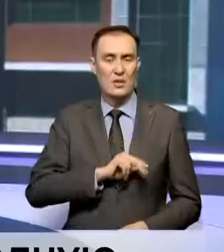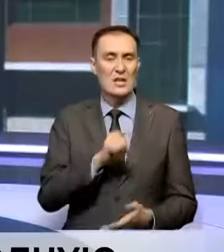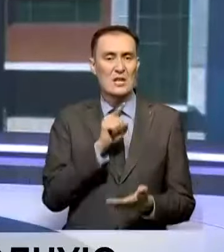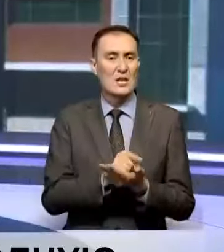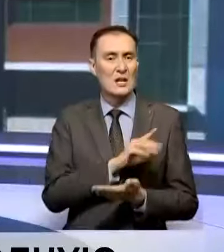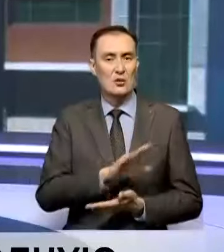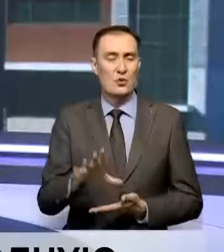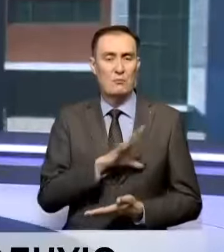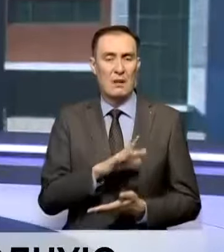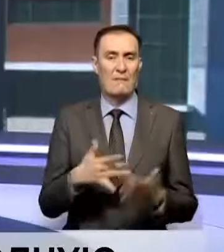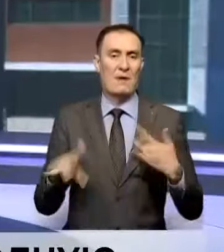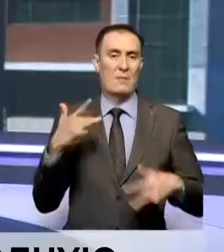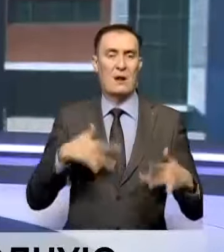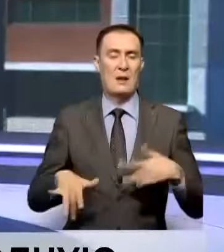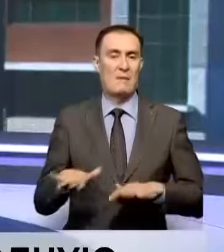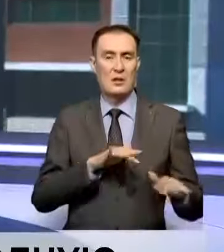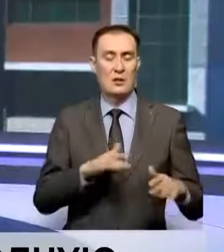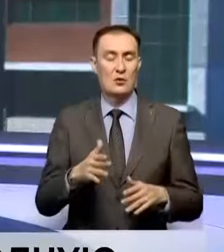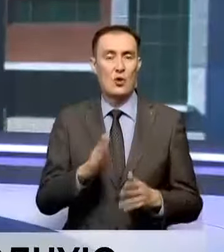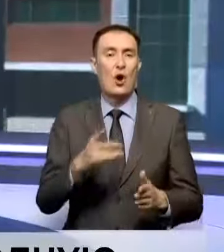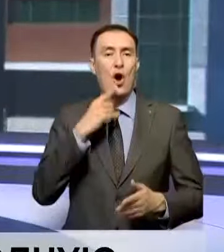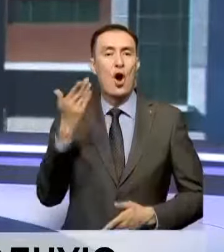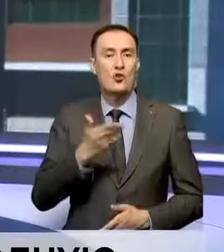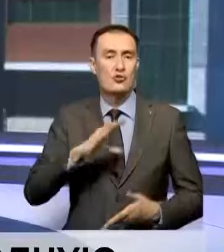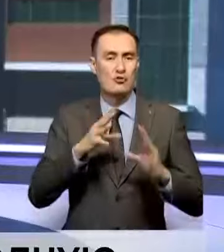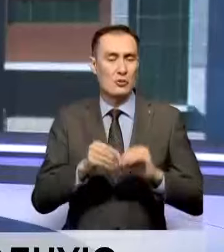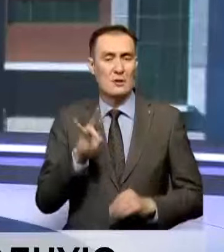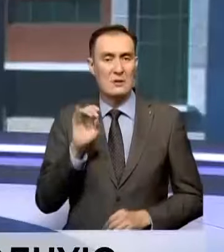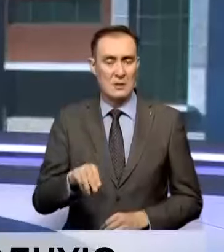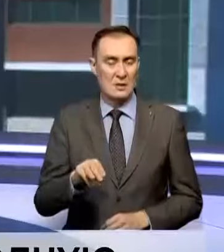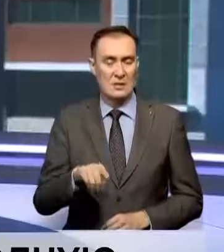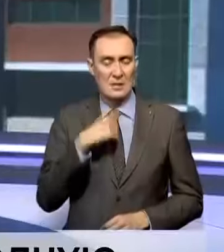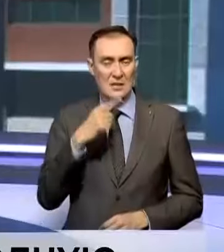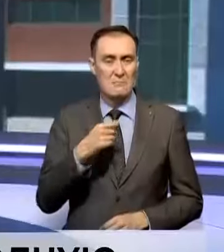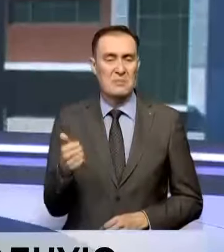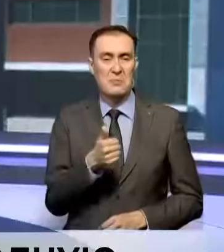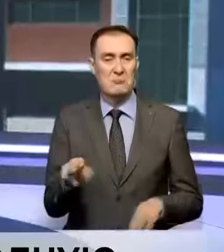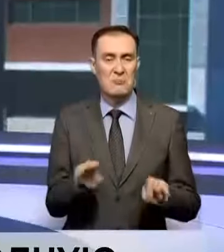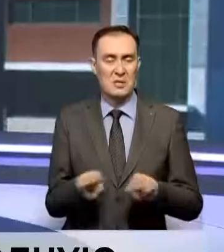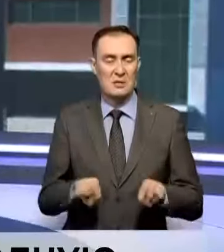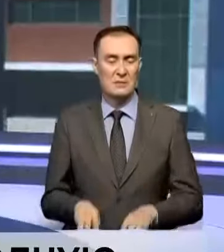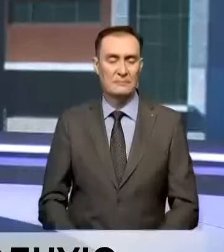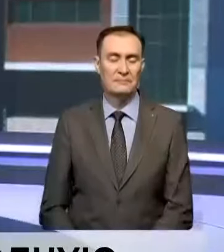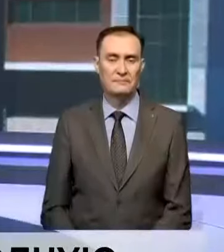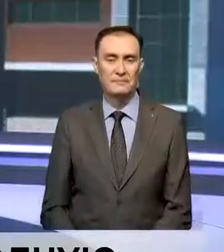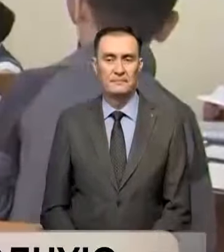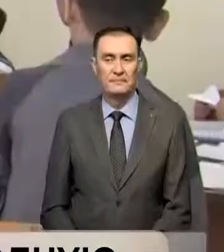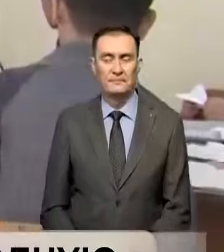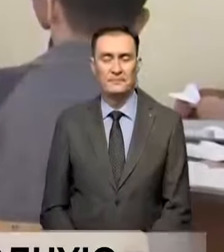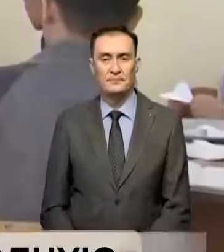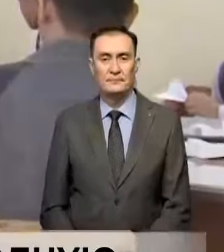должно быть формального подхода только для отчета, подчеркнул глава Кабмина. Батагоз Базарбаева продолжит.